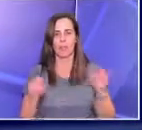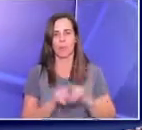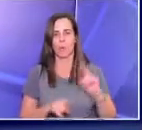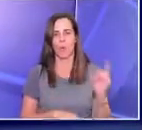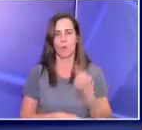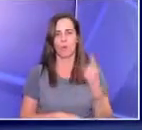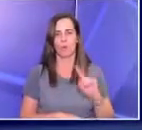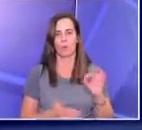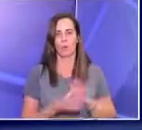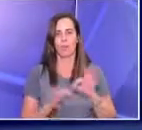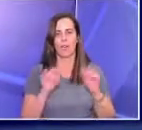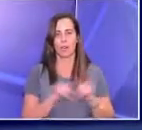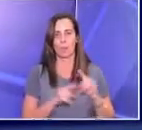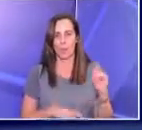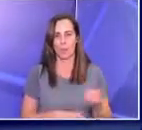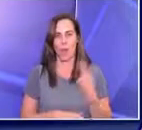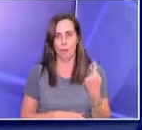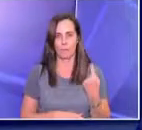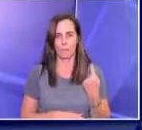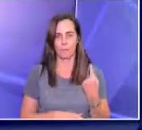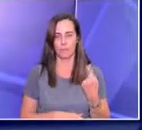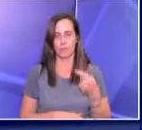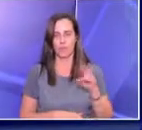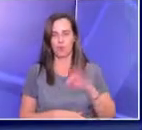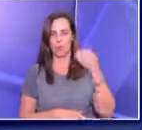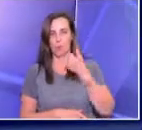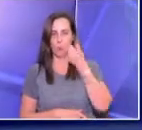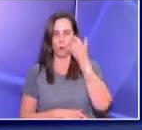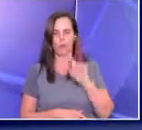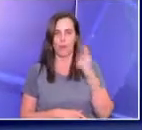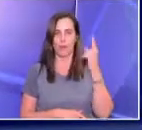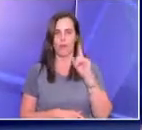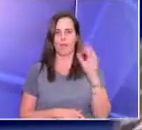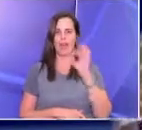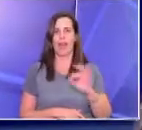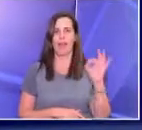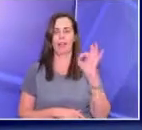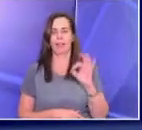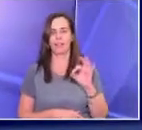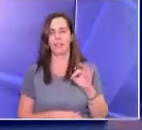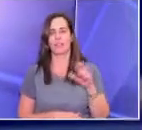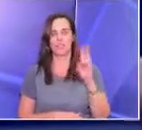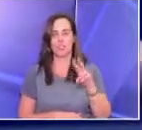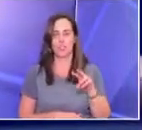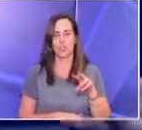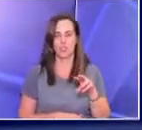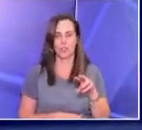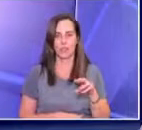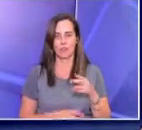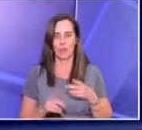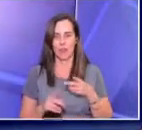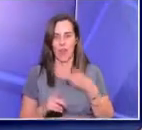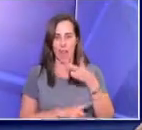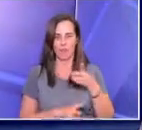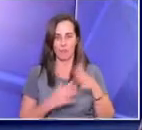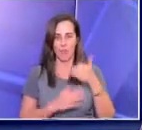כולם. לא אותה נקודת פתיחה. יש אחוזי בגרות גבוהים, אבל עדיין, יש בגרות, לעבור בגרות זה